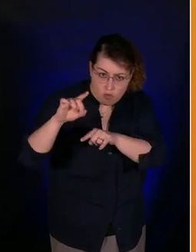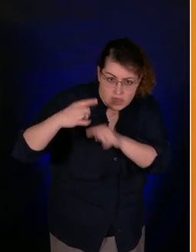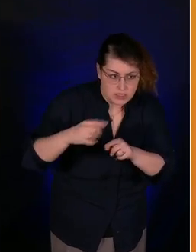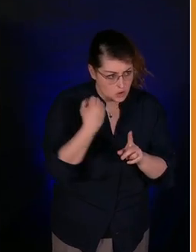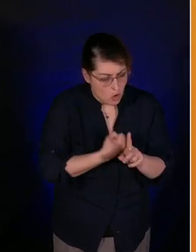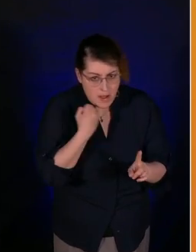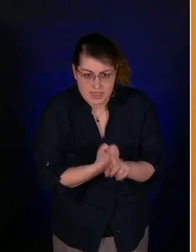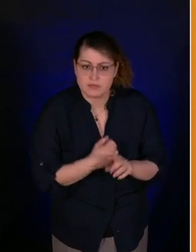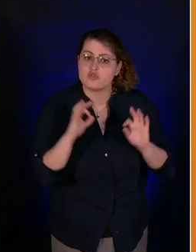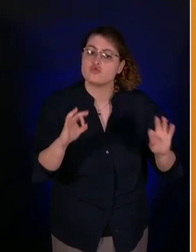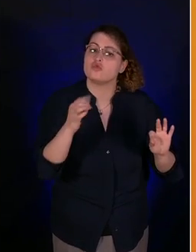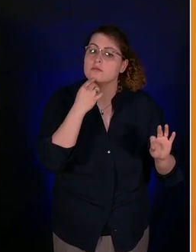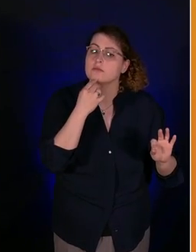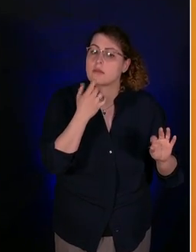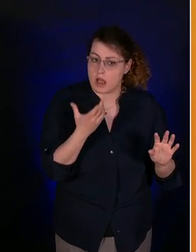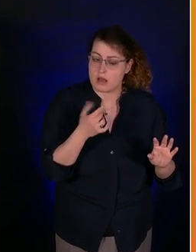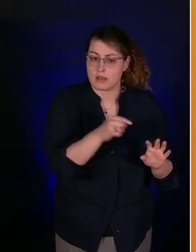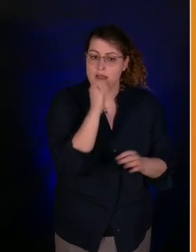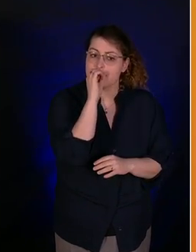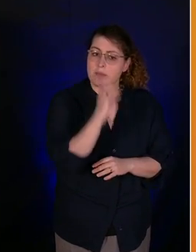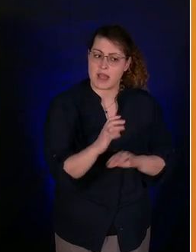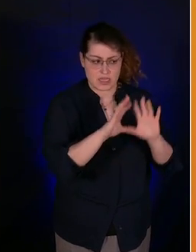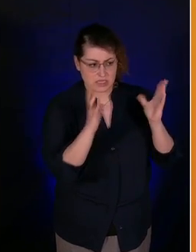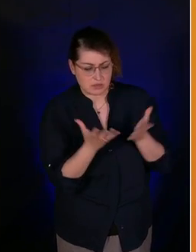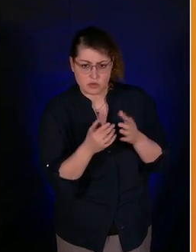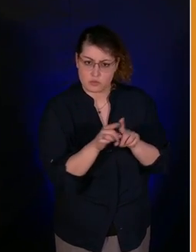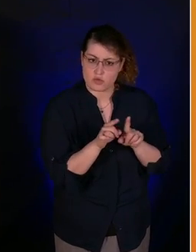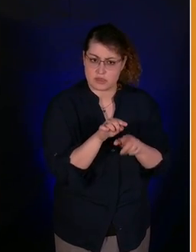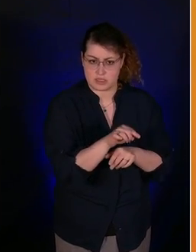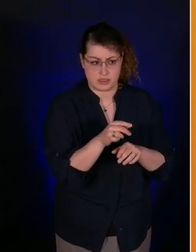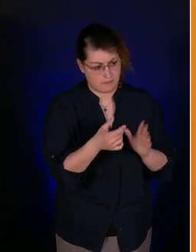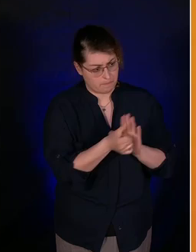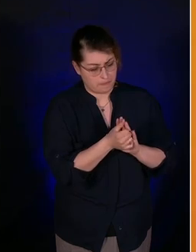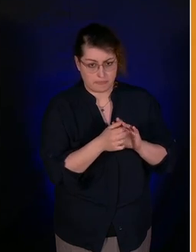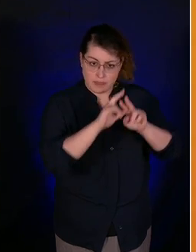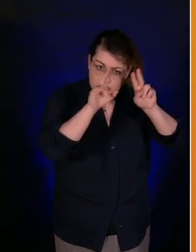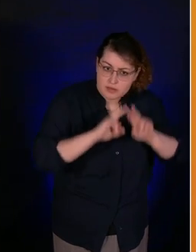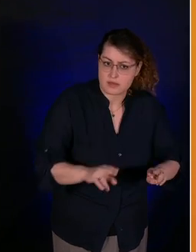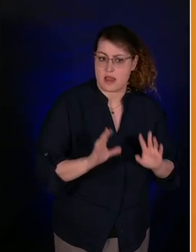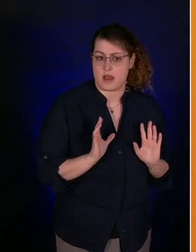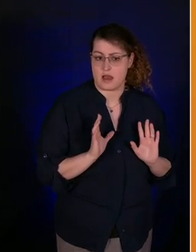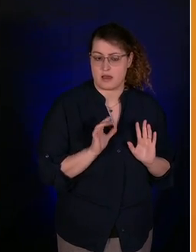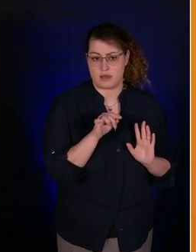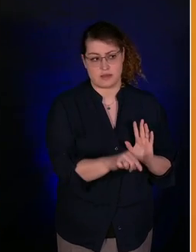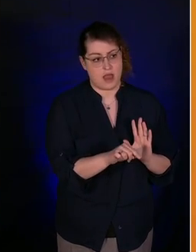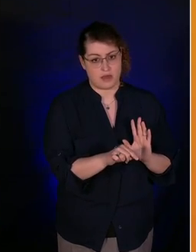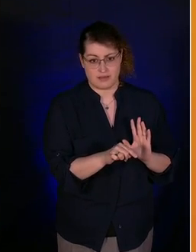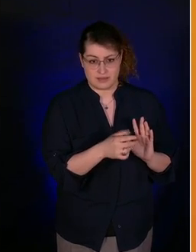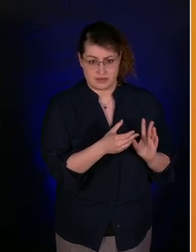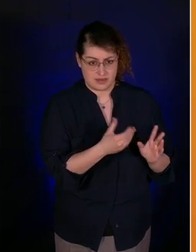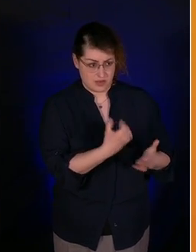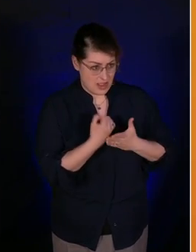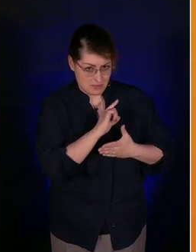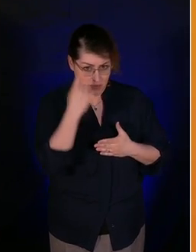combatifs, notamment sur l'idée que le capitalisme et ses trusts internationaux sont un obstacle au bien-être